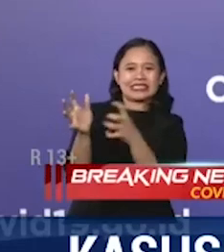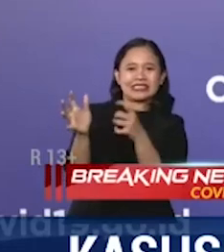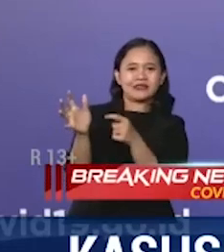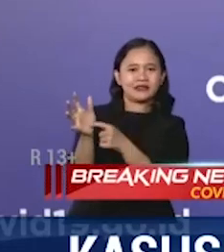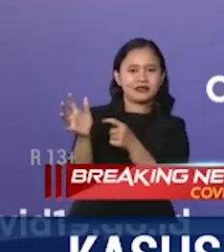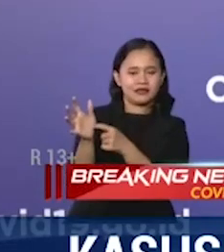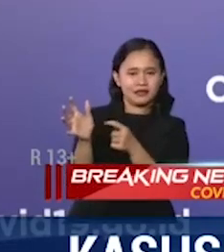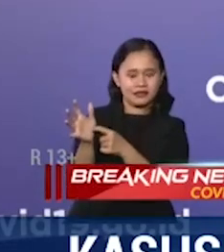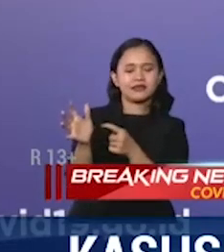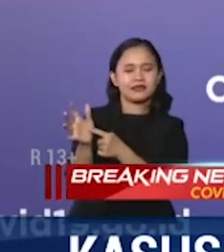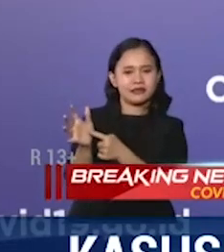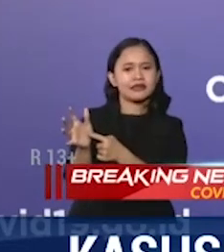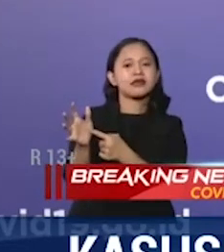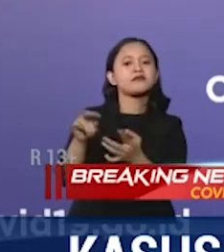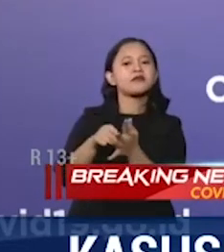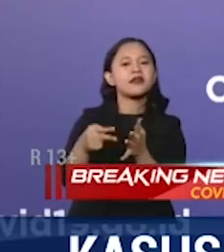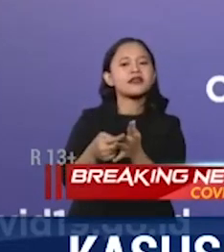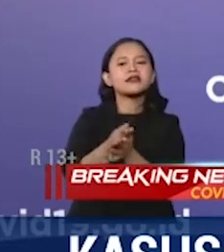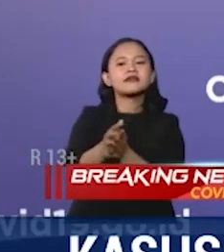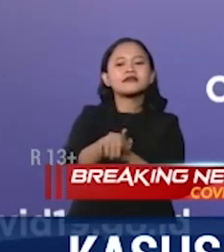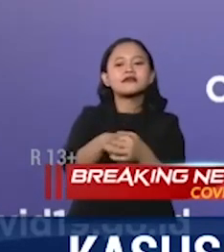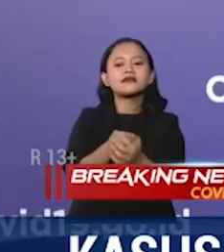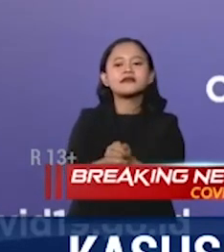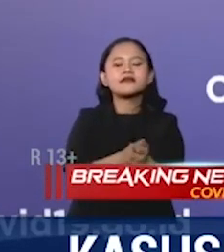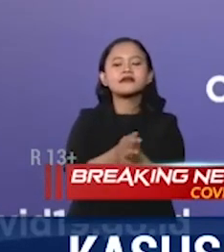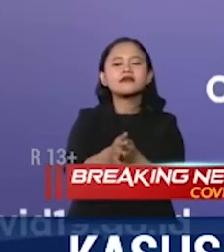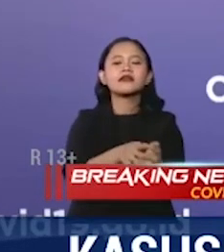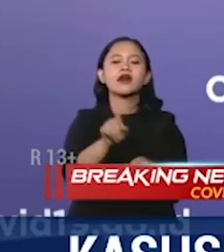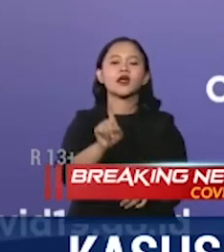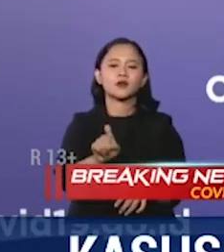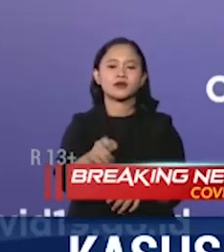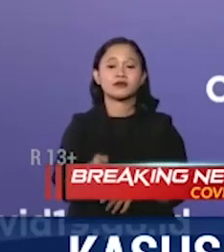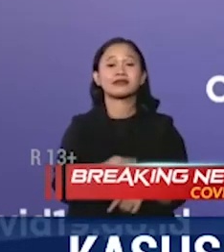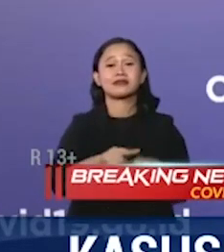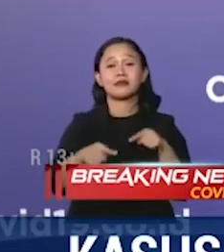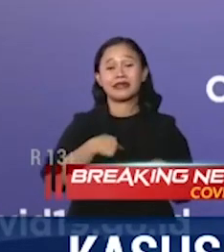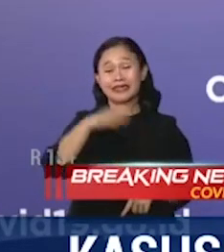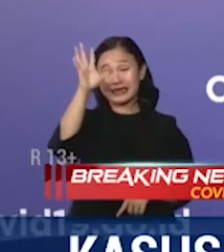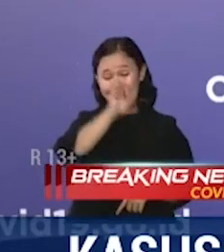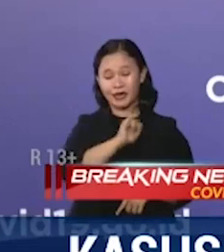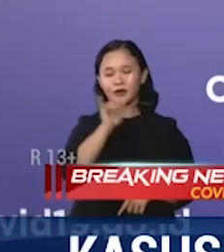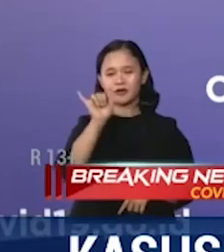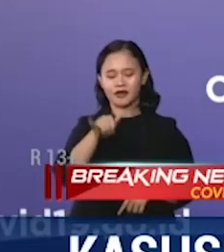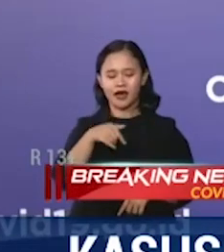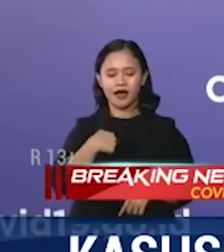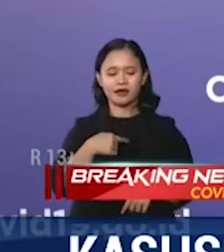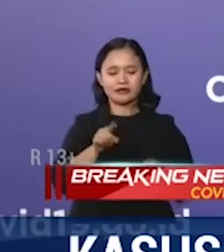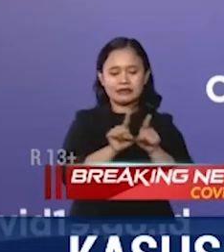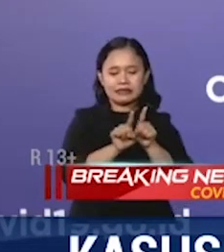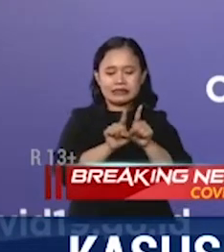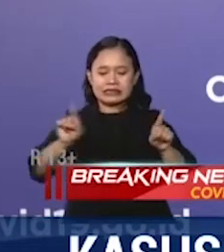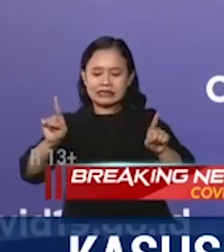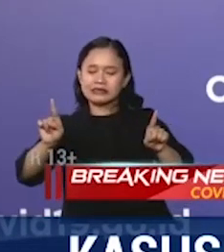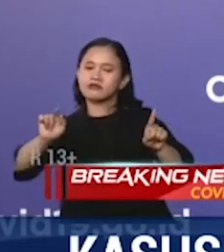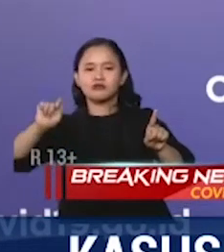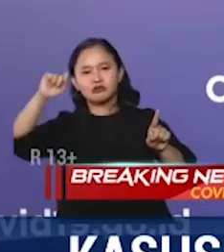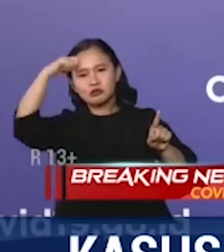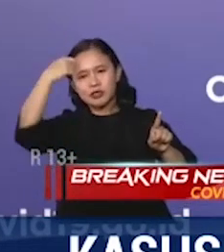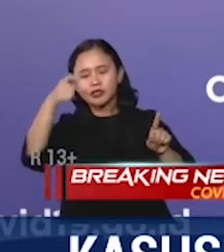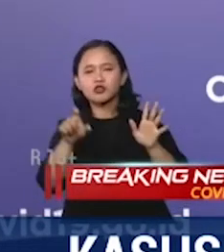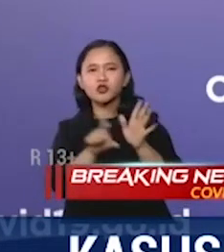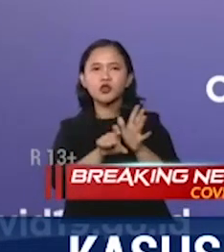kadang-kadang menjaga jarak menjadi sesuatu yang sulit misalnya berada di